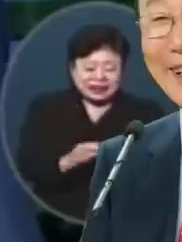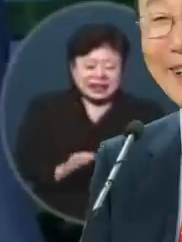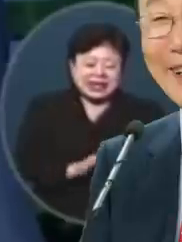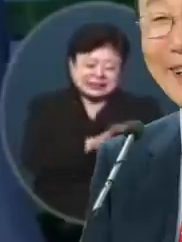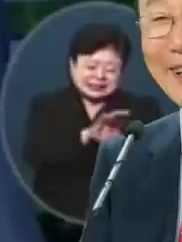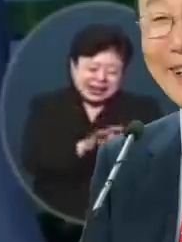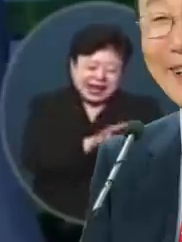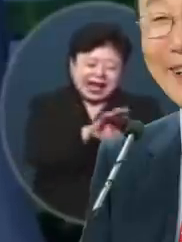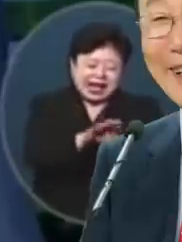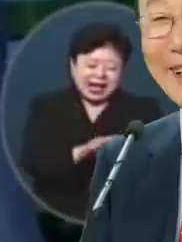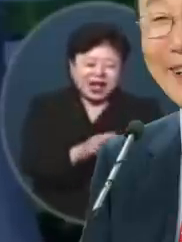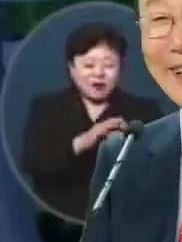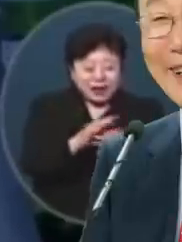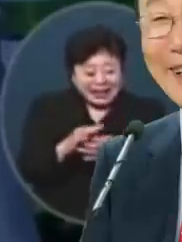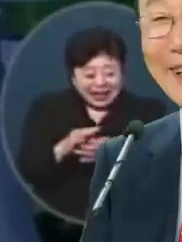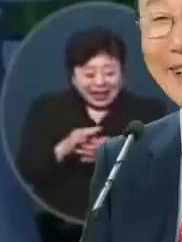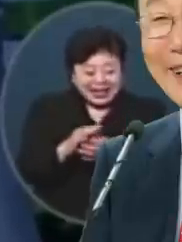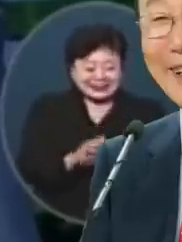관계입니다.